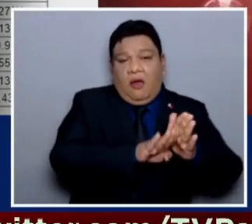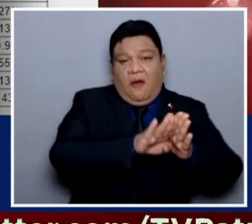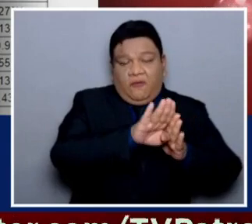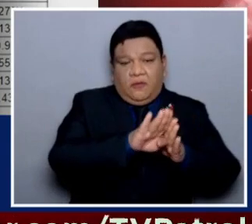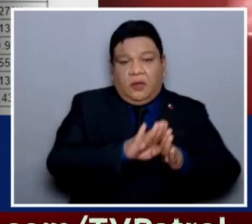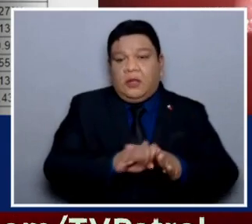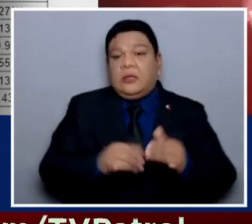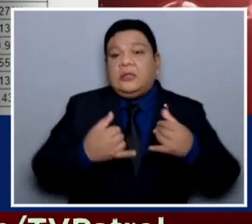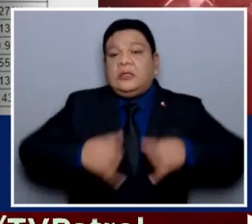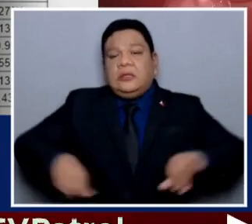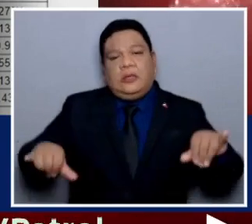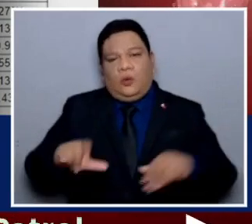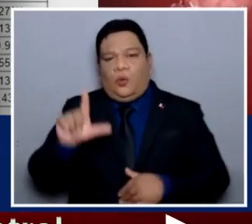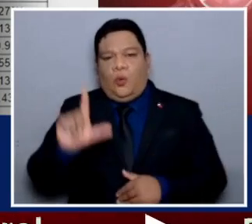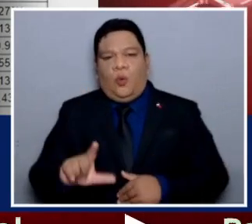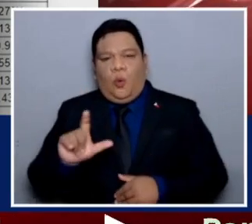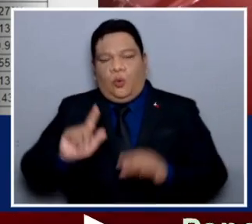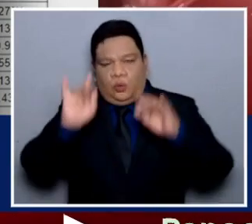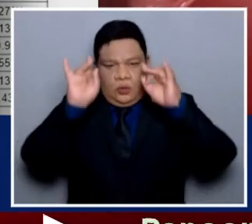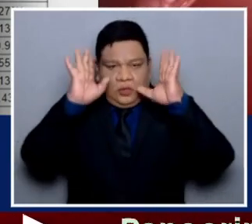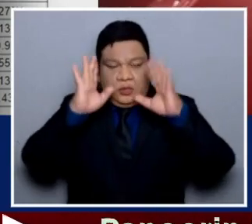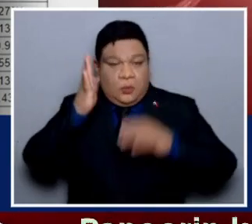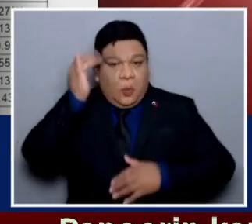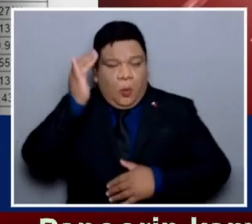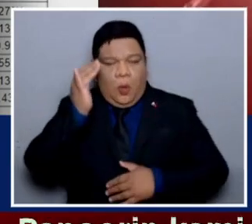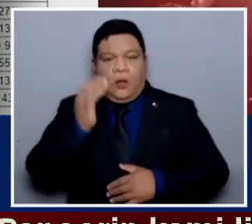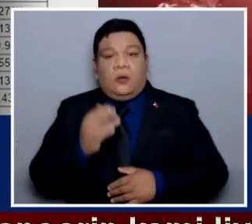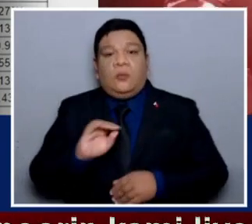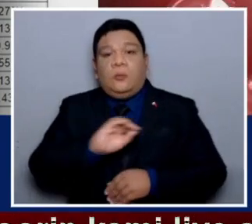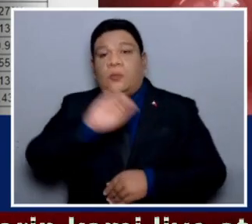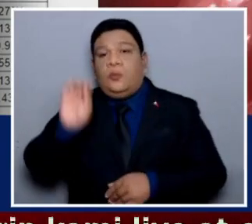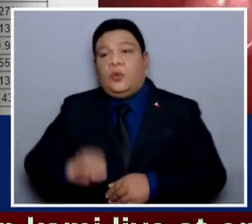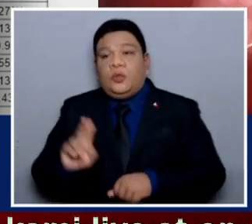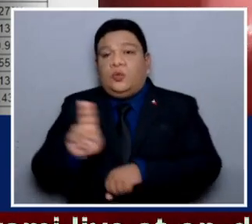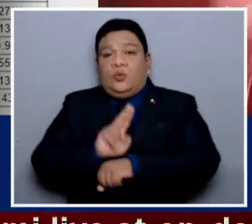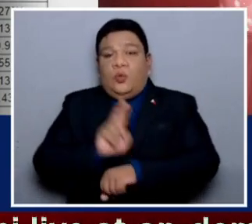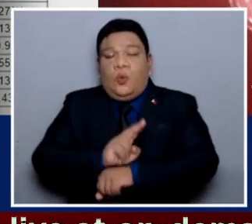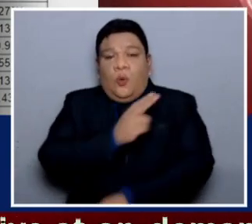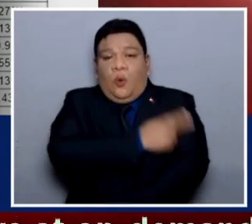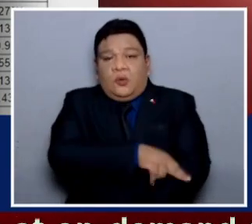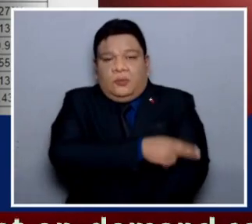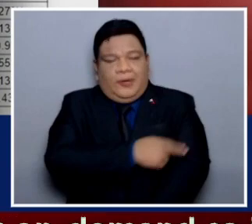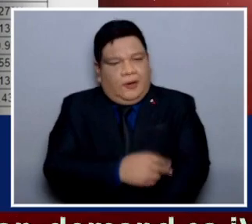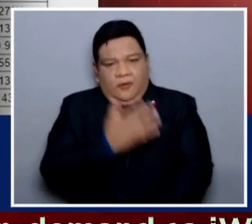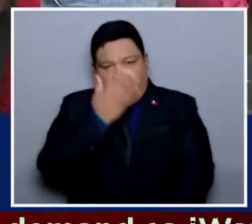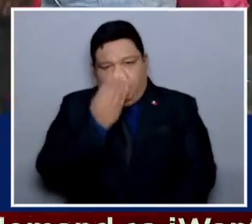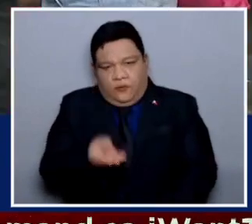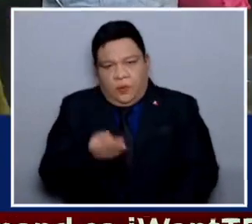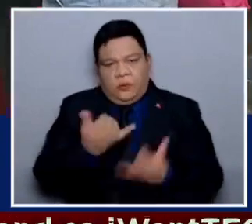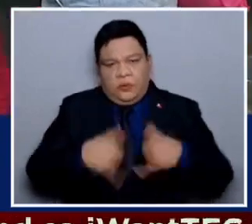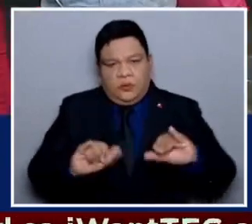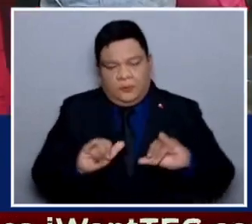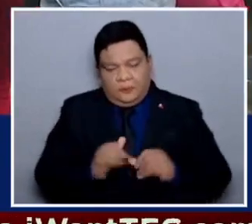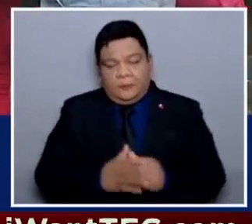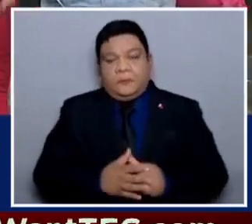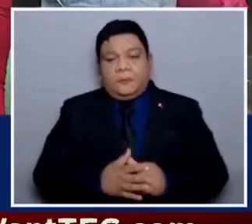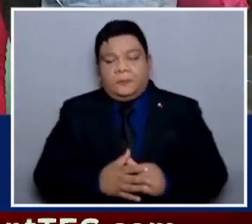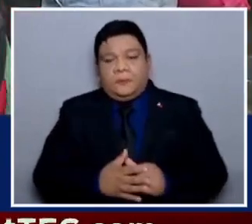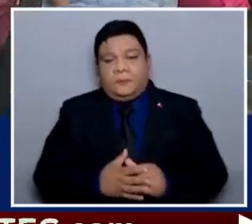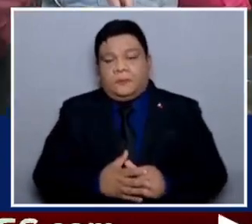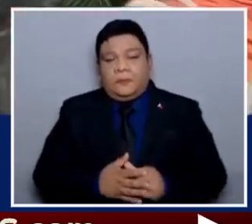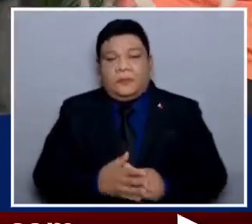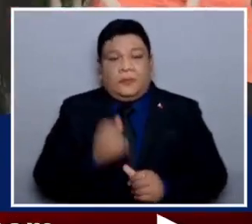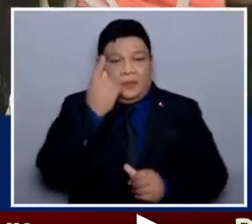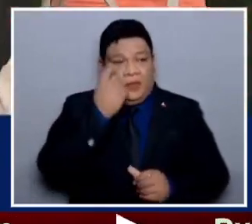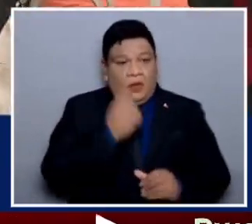ng rehiyon sa bansa dahil nananatiling mababa ang porsyento ng mga okupadong kamang inilaan para sa COVID. Bukod naman sa mga sublineage